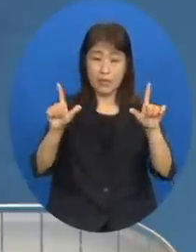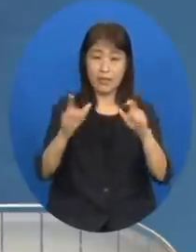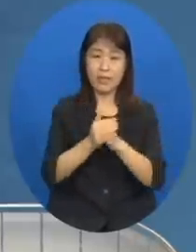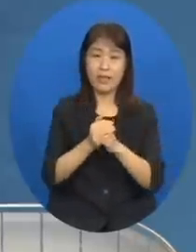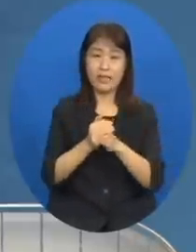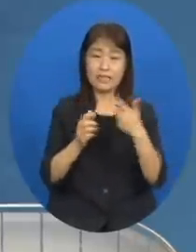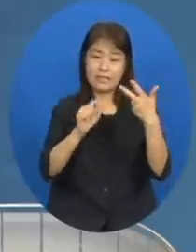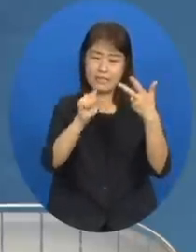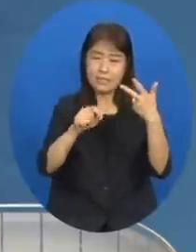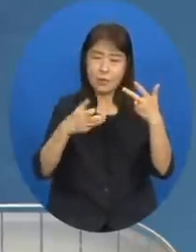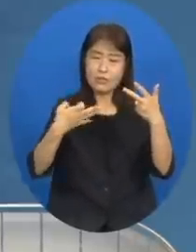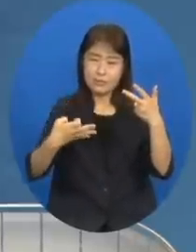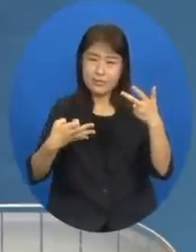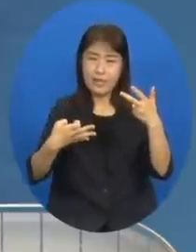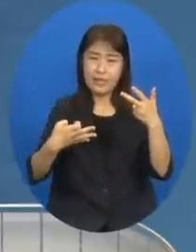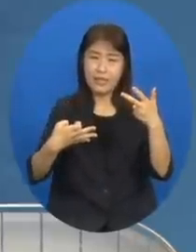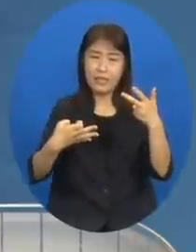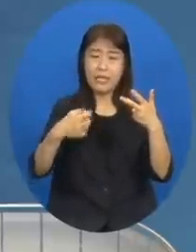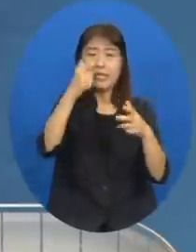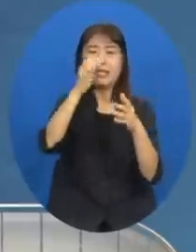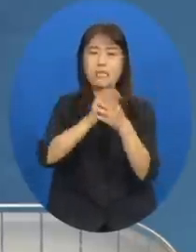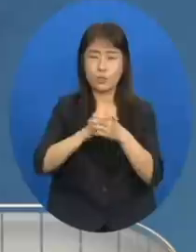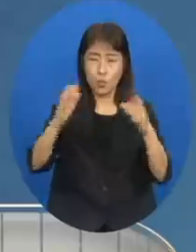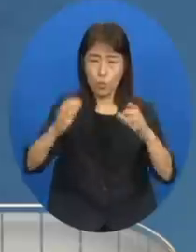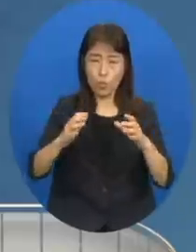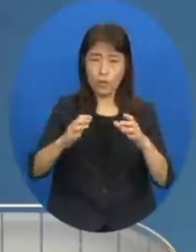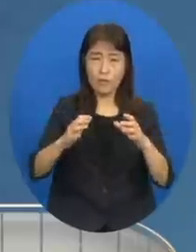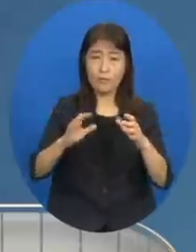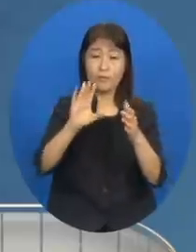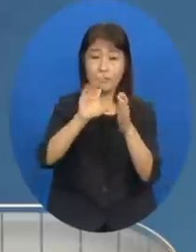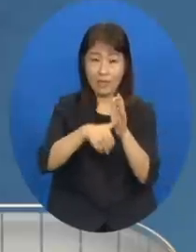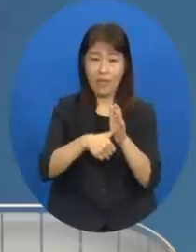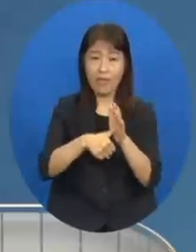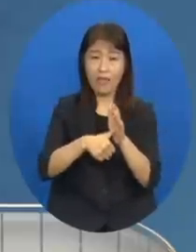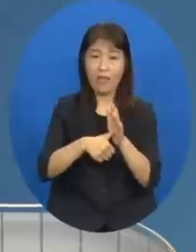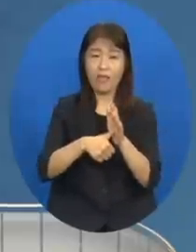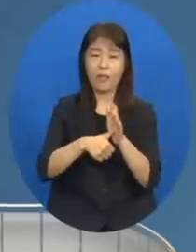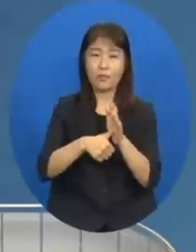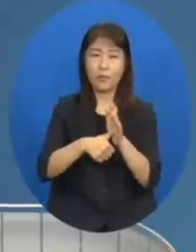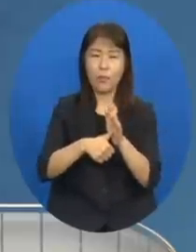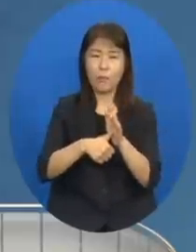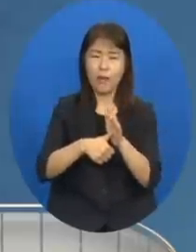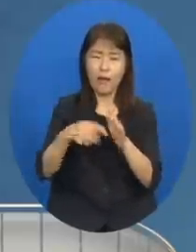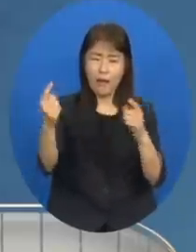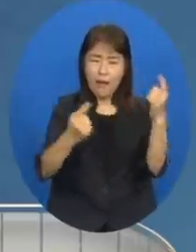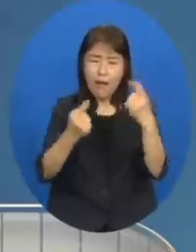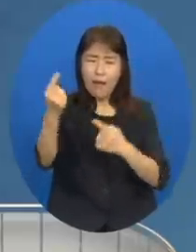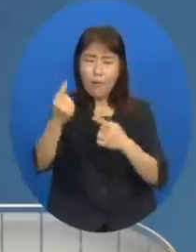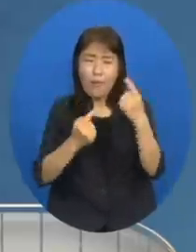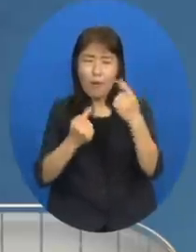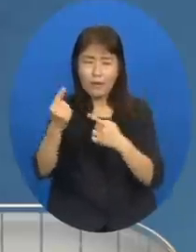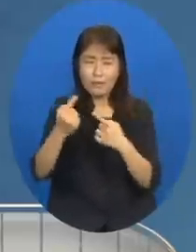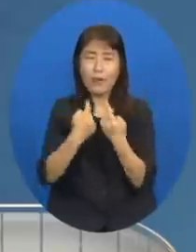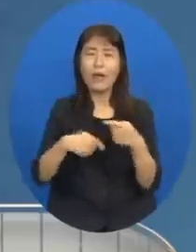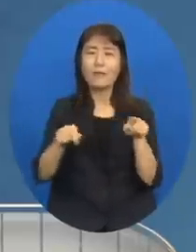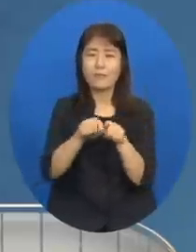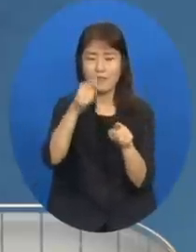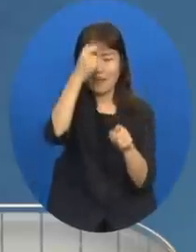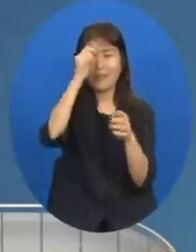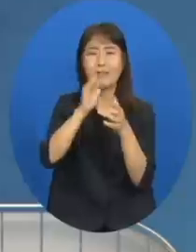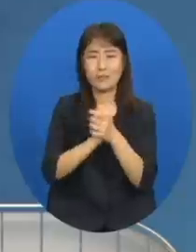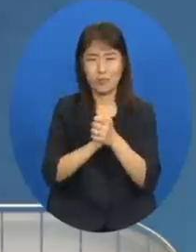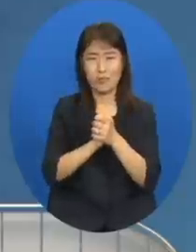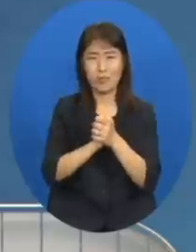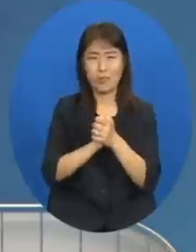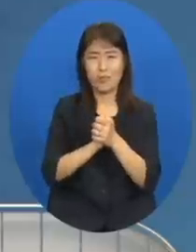선한목자교회에서 금요 성령 집회도 대신하여 오시기도 하셨는데 보신 것처럼 하나님의